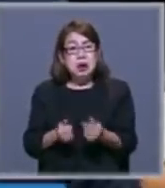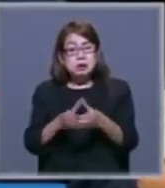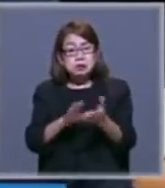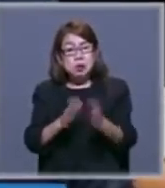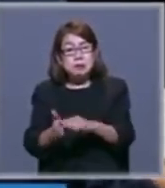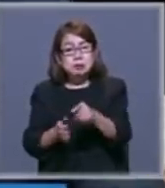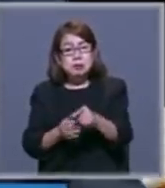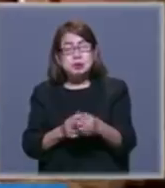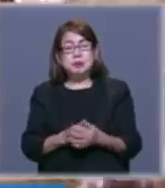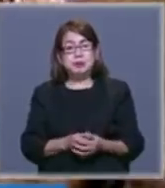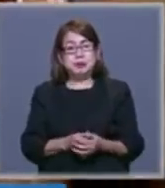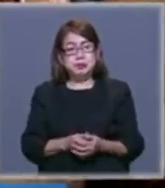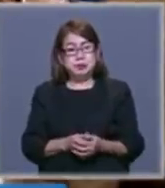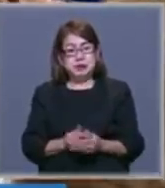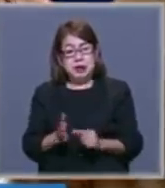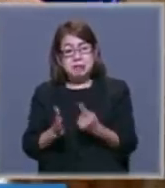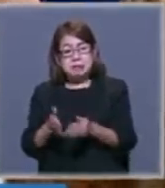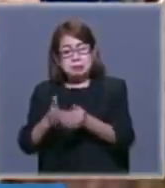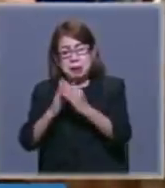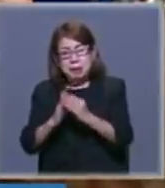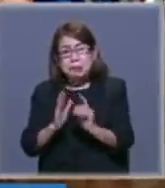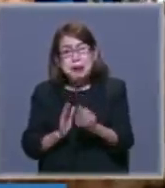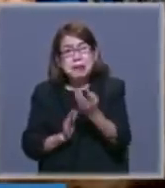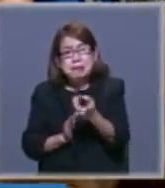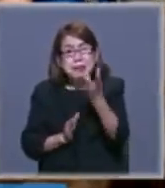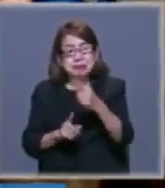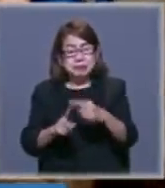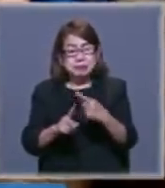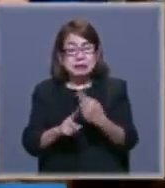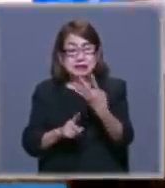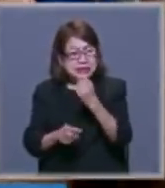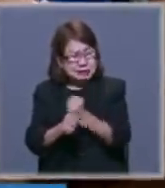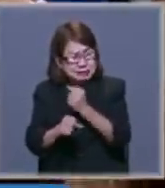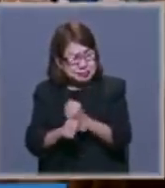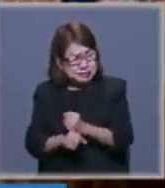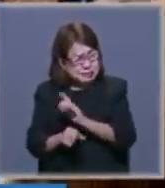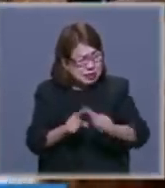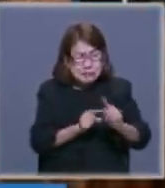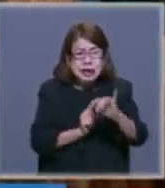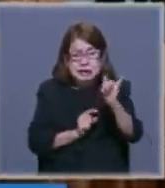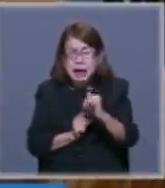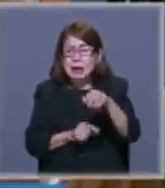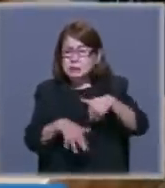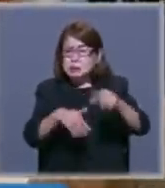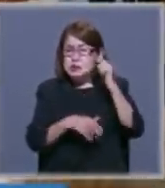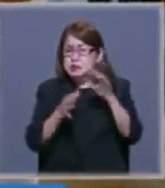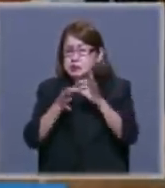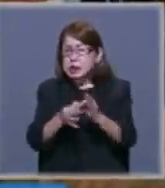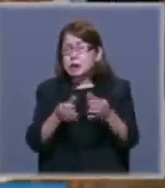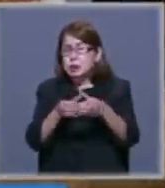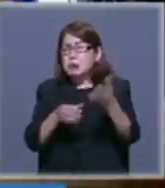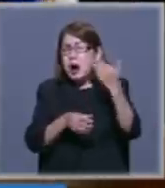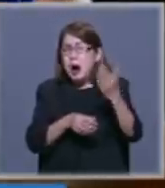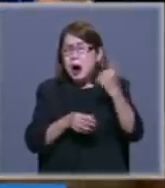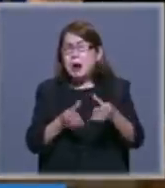เมืองหลังจากที่ตั้งพรรคเพียง4เดือนแล้วยังไม่ทำงานนะครับคนย่อมจะเชื่อมโยงไปกับการยุบพรรคไทยรักไทยการ